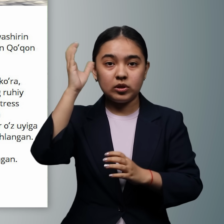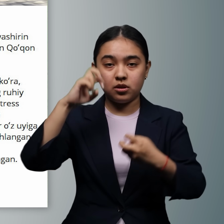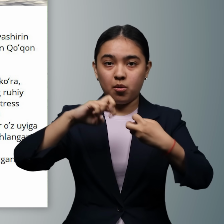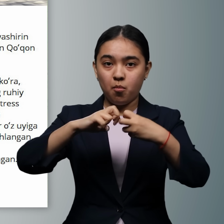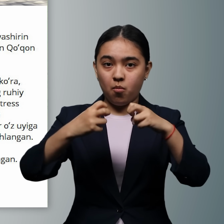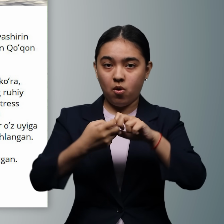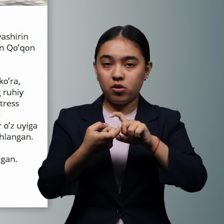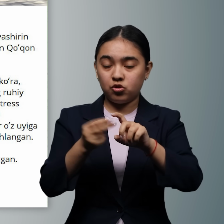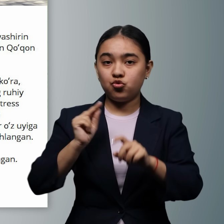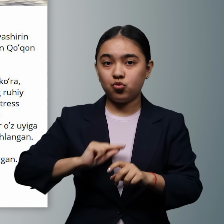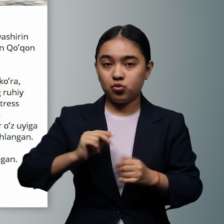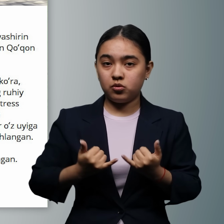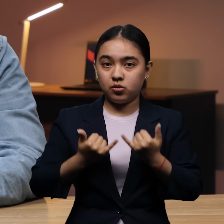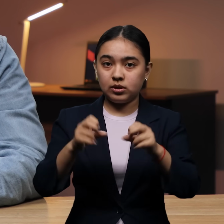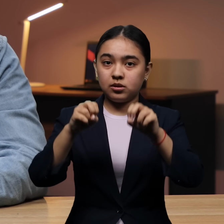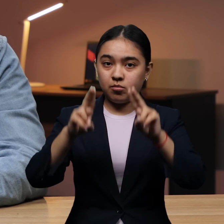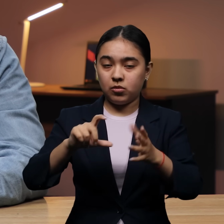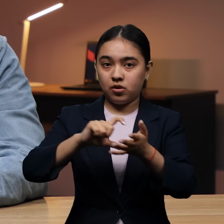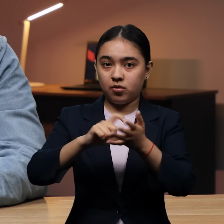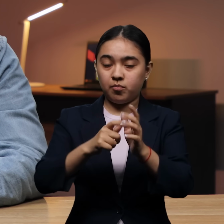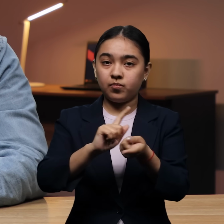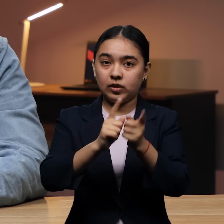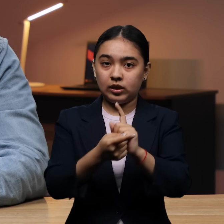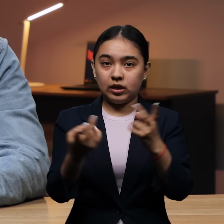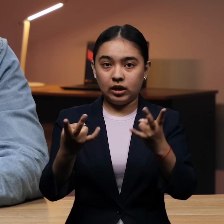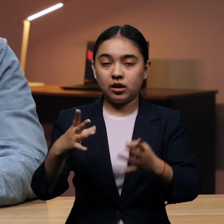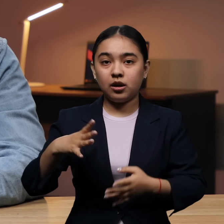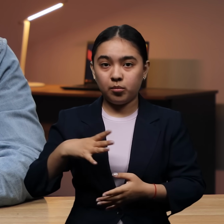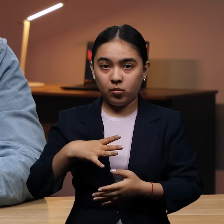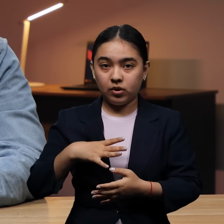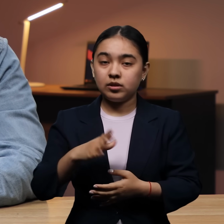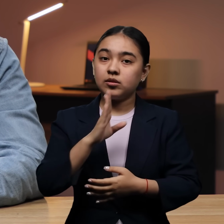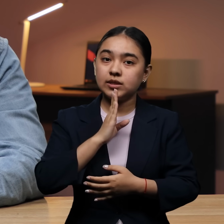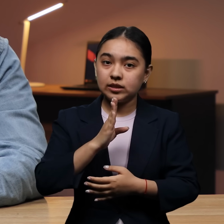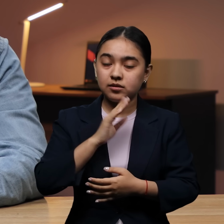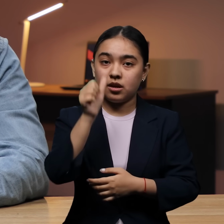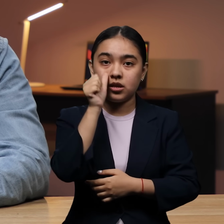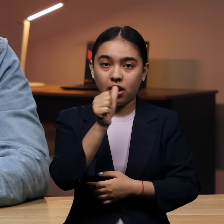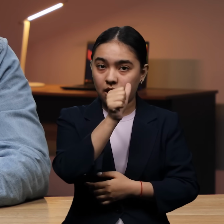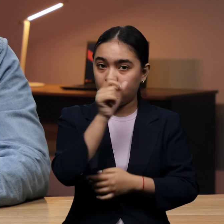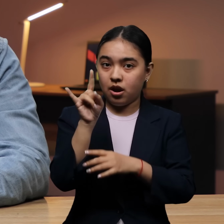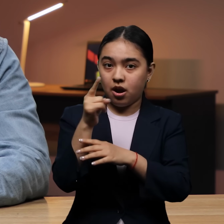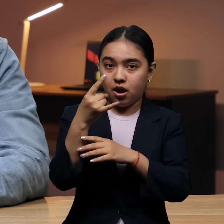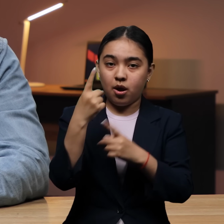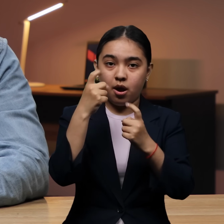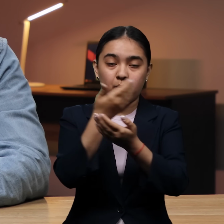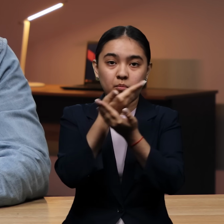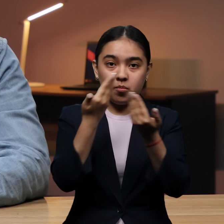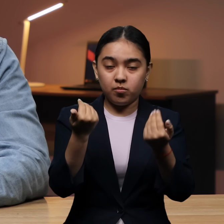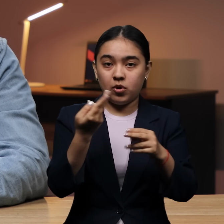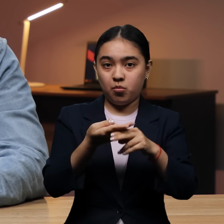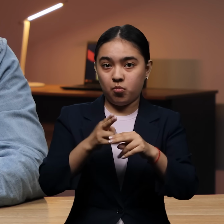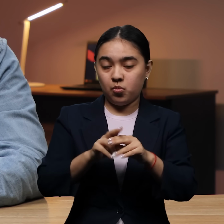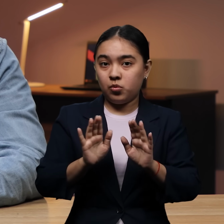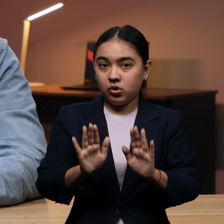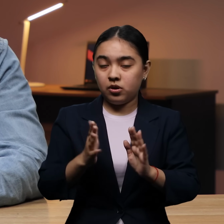psixologik muammolari bilan ishlash uchun maxsus xonaga aylantirilishi kerak bo'lgan. Qizlarning yashirin kameradan bexabar qolgani